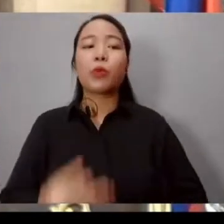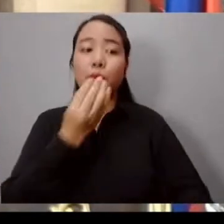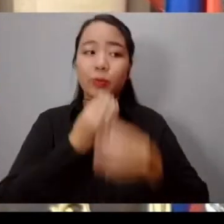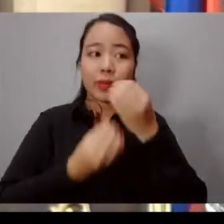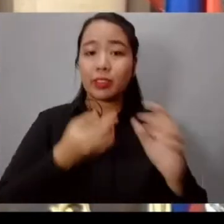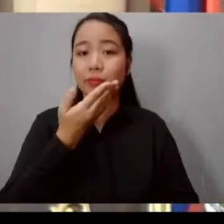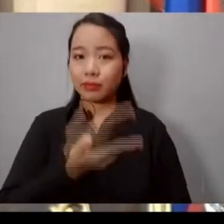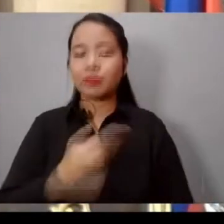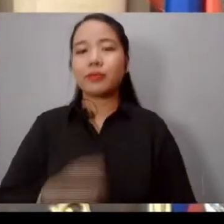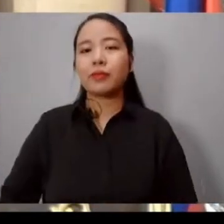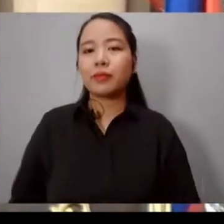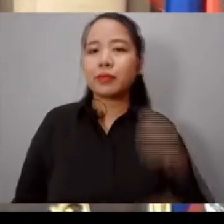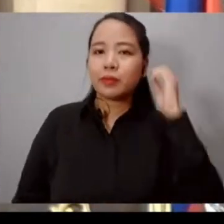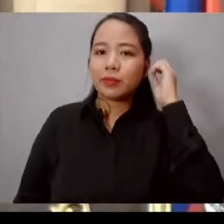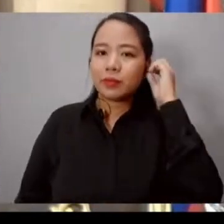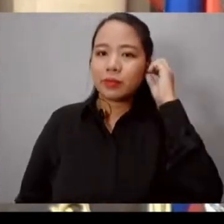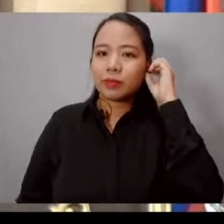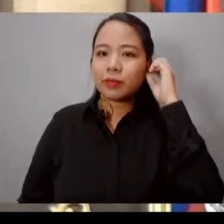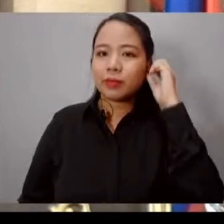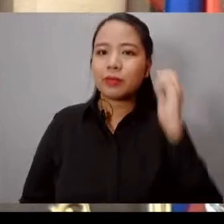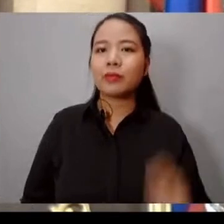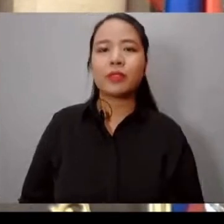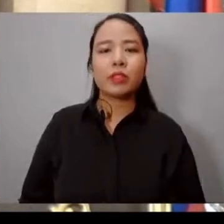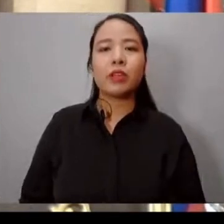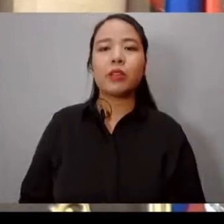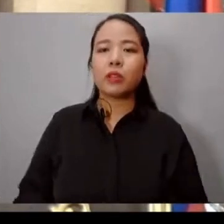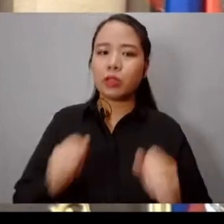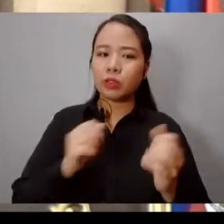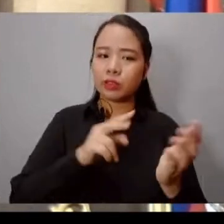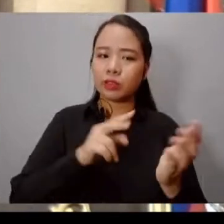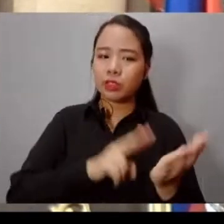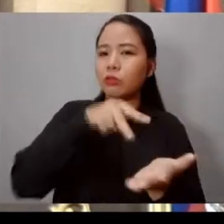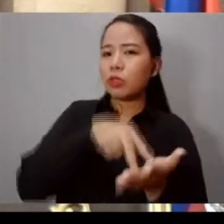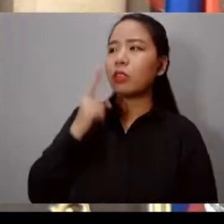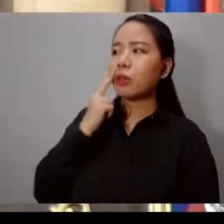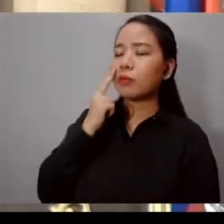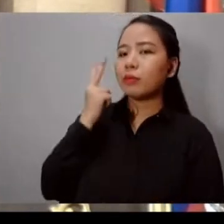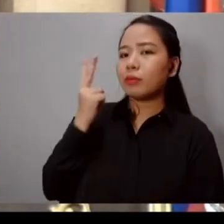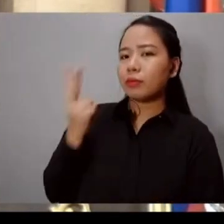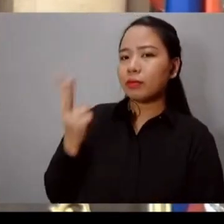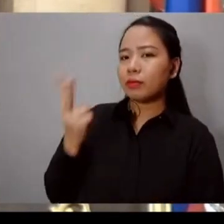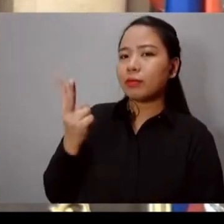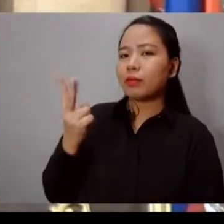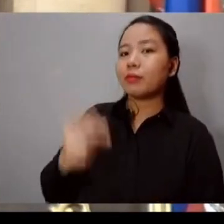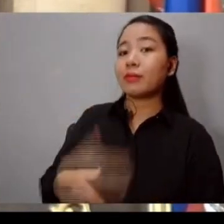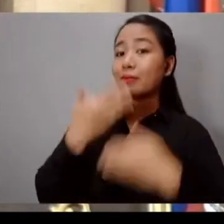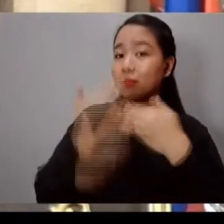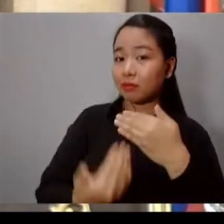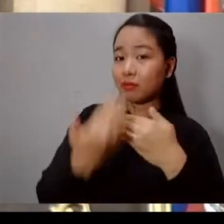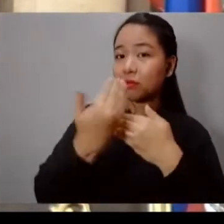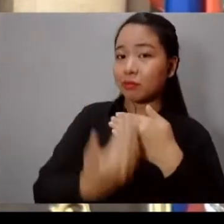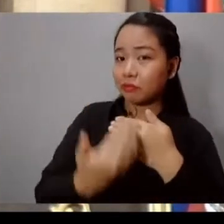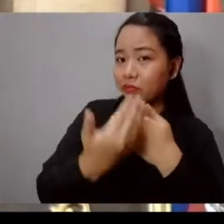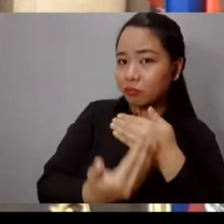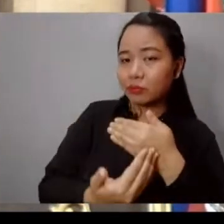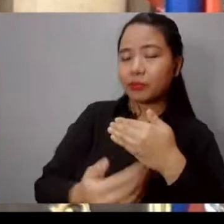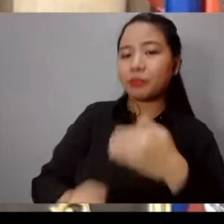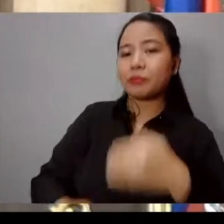lumingon, nakita niya sa may ulunan ang isang tinapay na niluto sa ibabaw ng mainit na